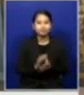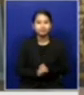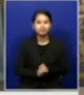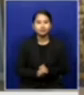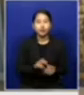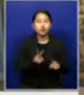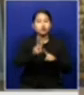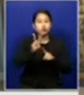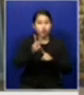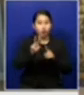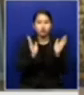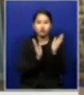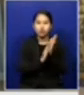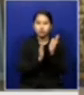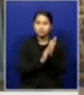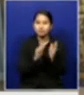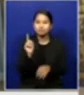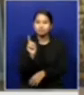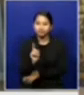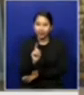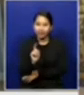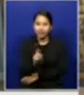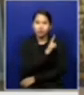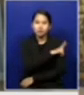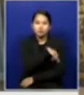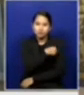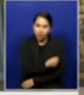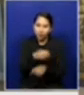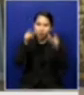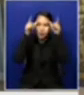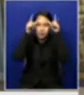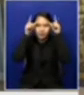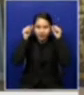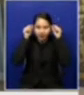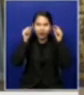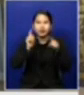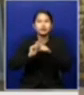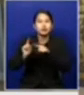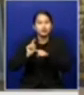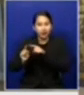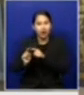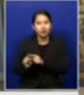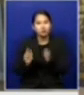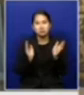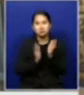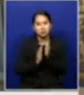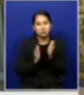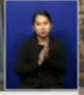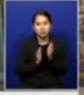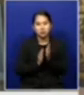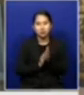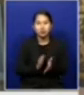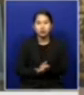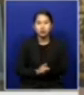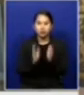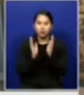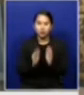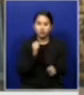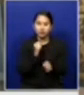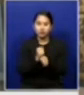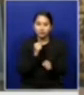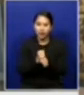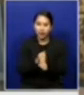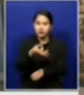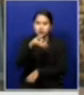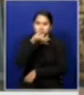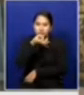ยบุคลากรด้านสาธารณสุขของไทยไม่ว่าจะเป็นแพทย์พยาบาลเจ้าที่บุคลากรวิชาชีพ